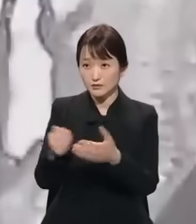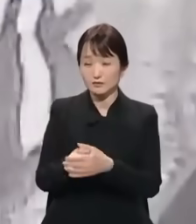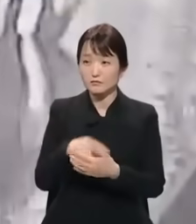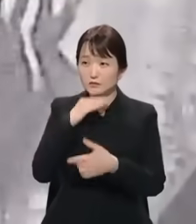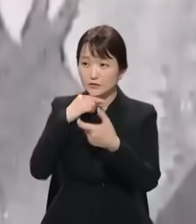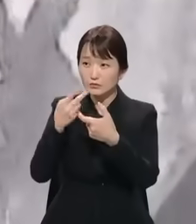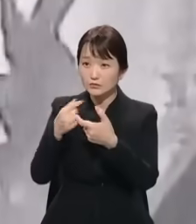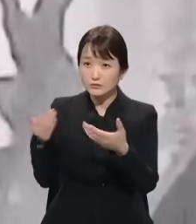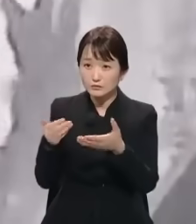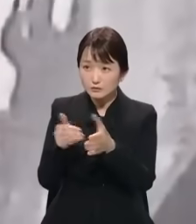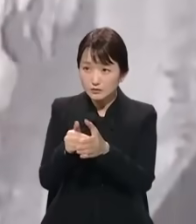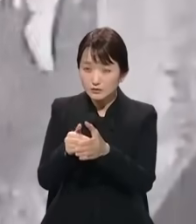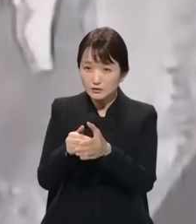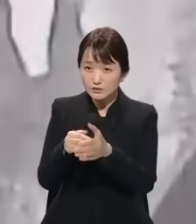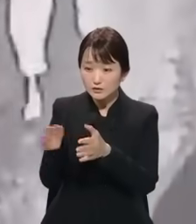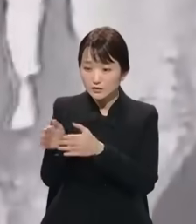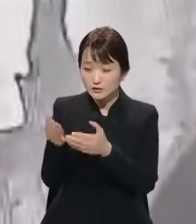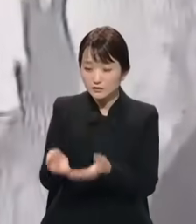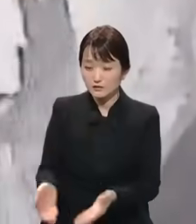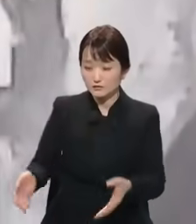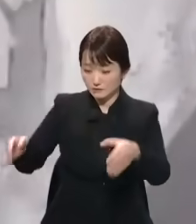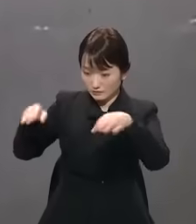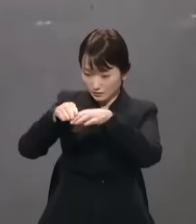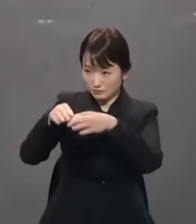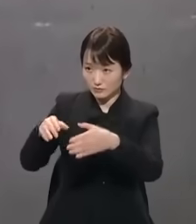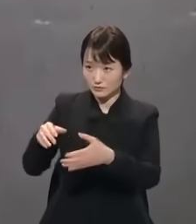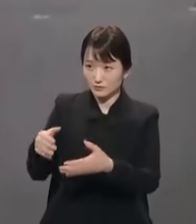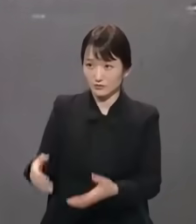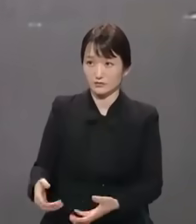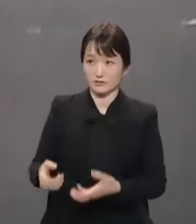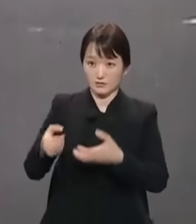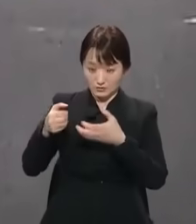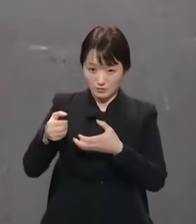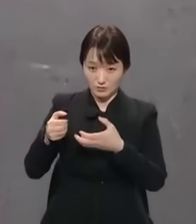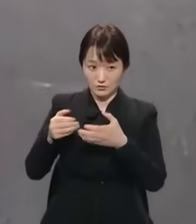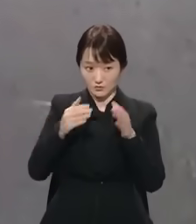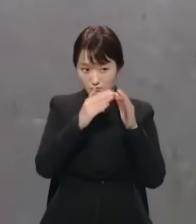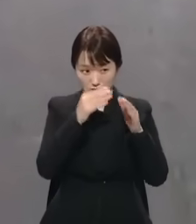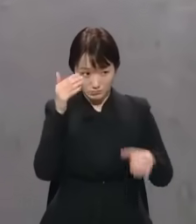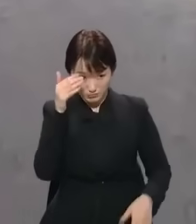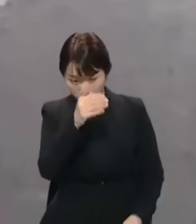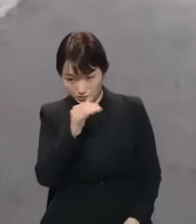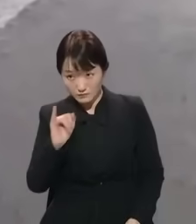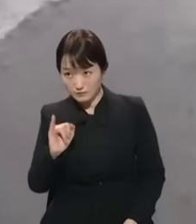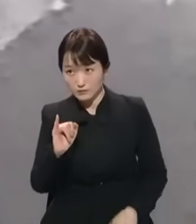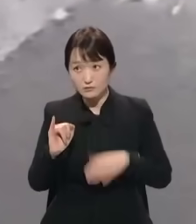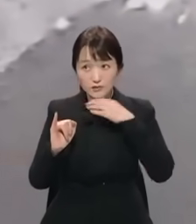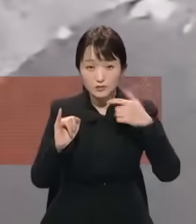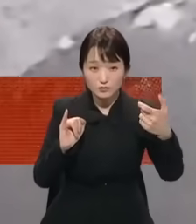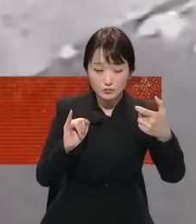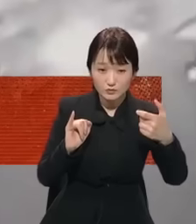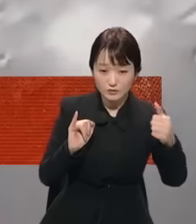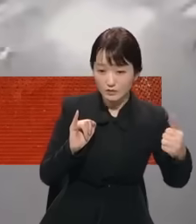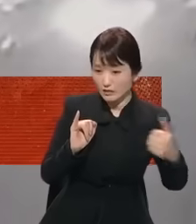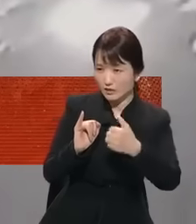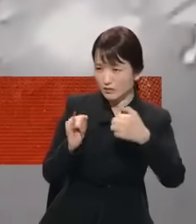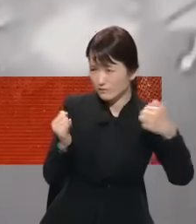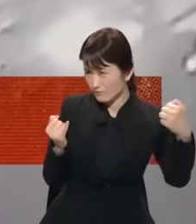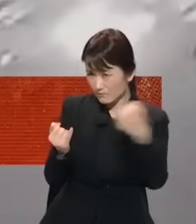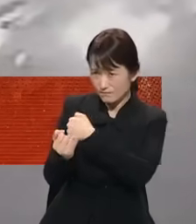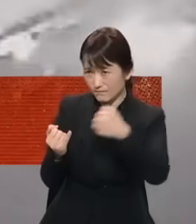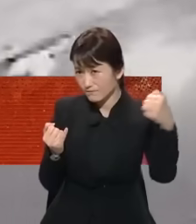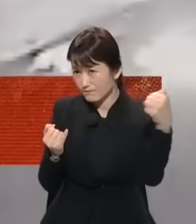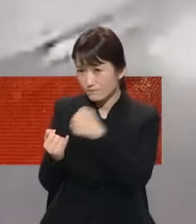뒤에 그 생선 담는 상자 하나를 들고 집으로 가다가요. 저기 보시는 것처럼 60대 남성으로부터 폭행을 당한 일이 벌어진